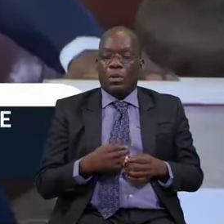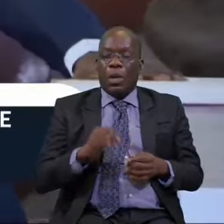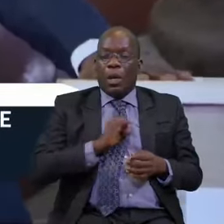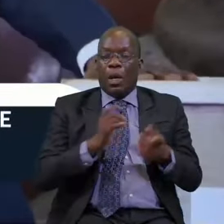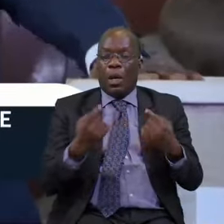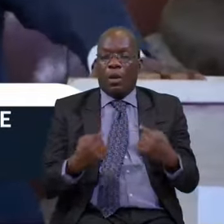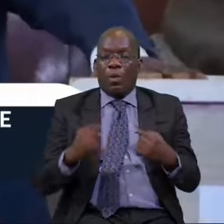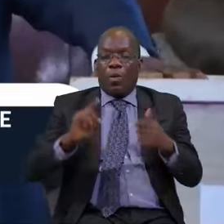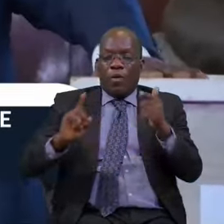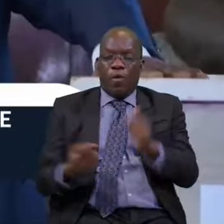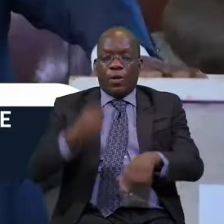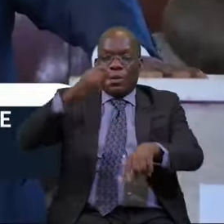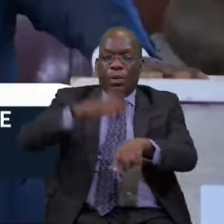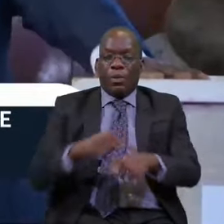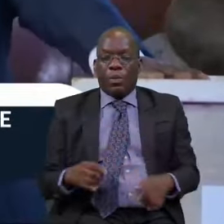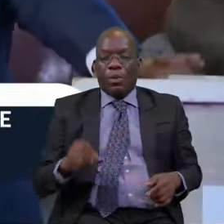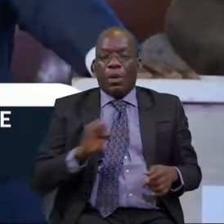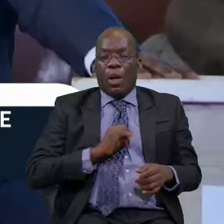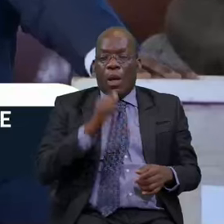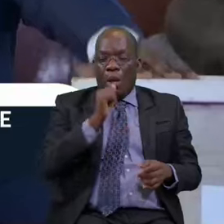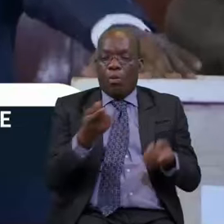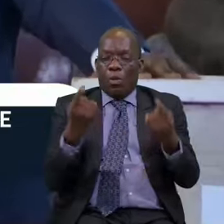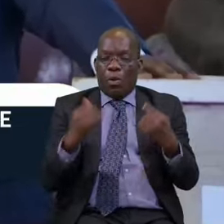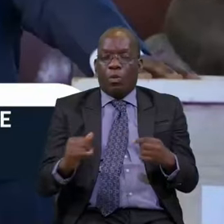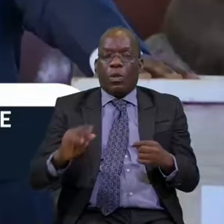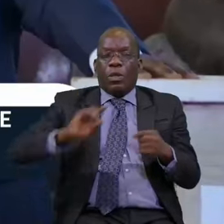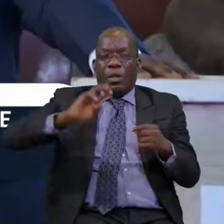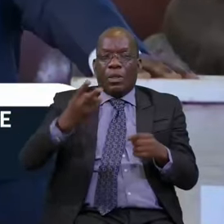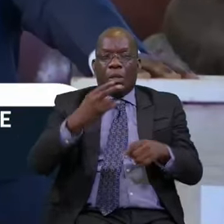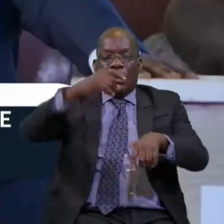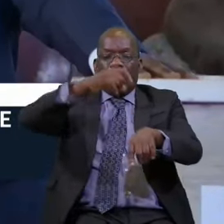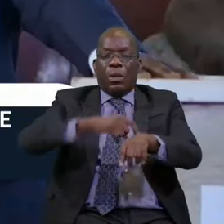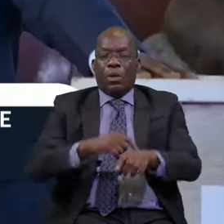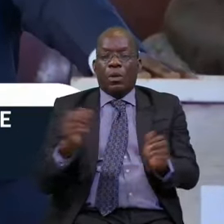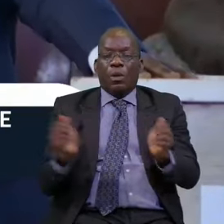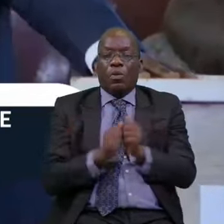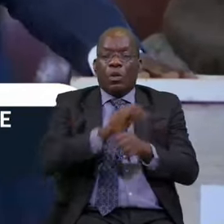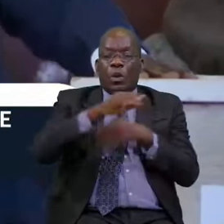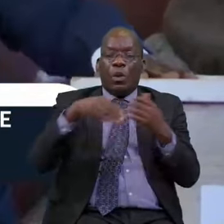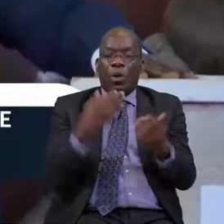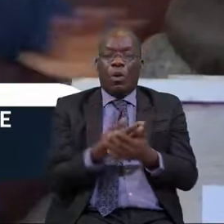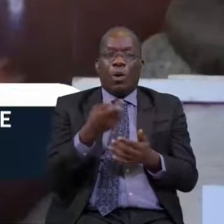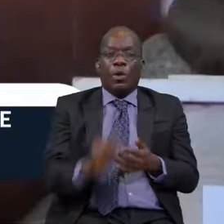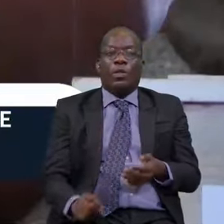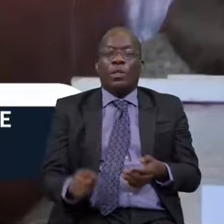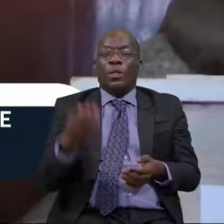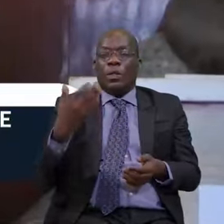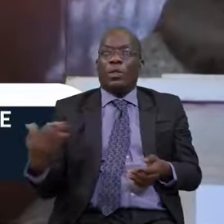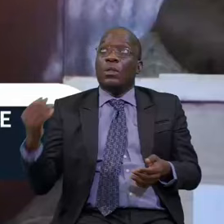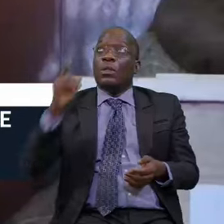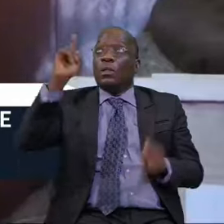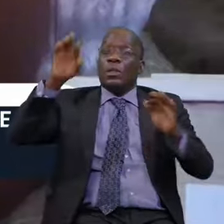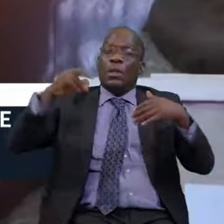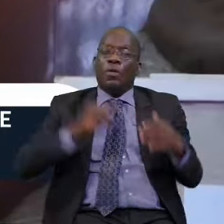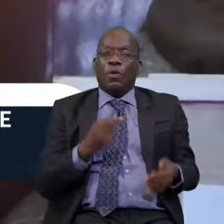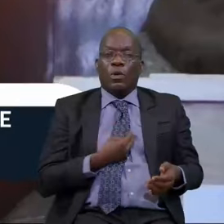qui viendra bientôt. Et Christ dit qu'il reviendra encore. Avec tous les signes qu'il nous a